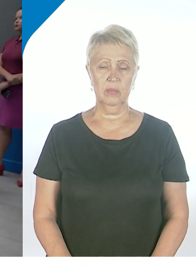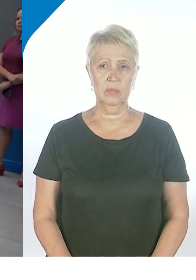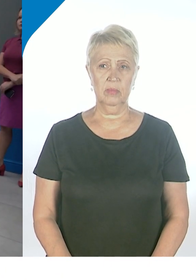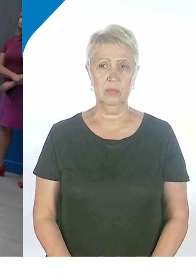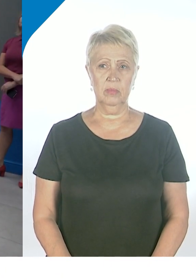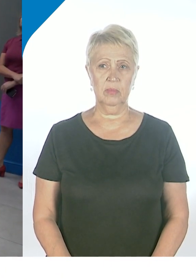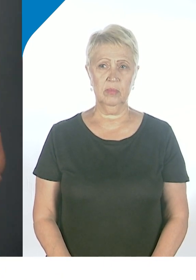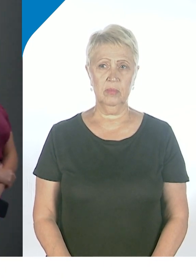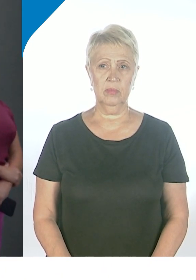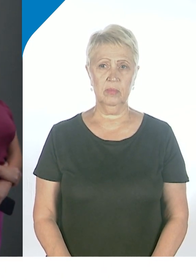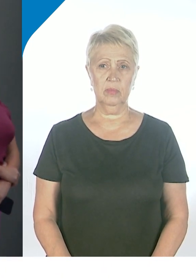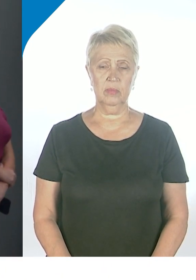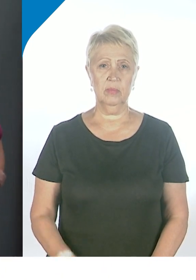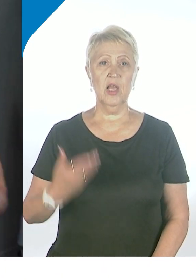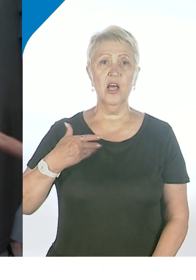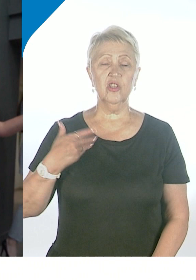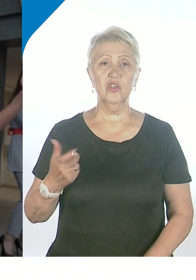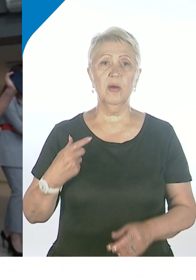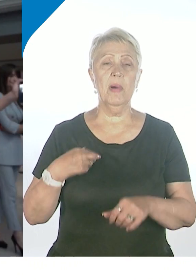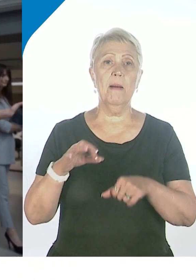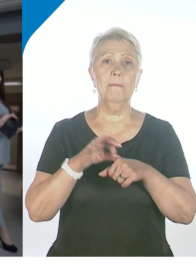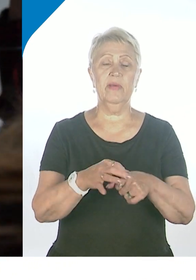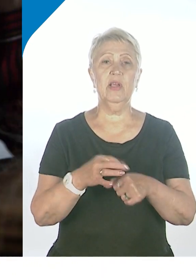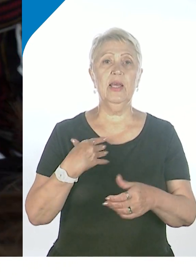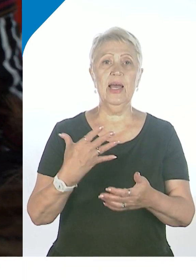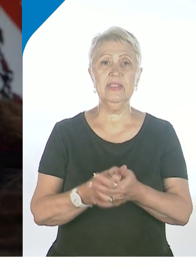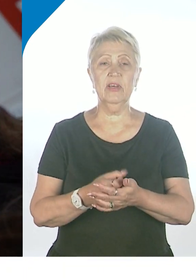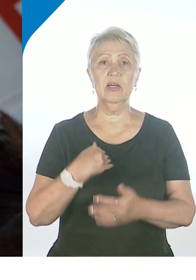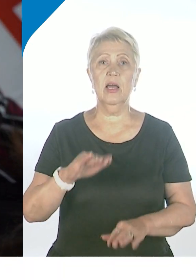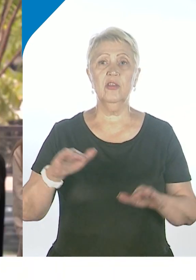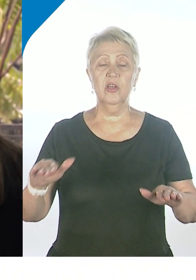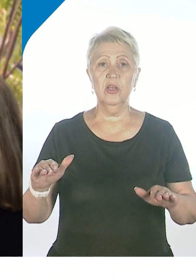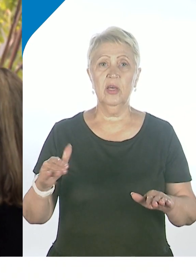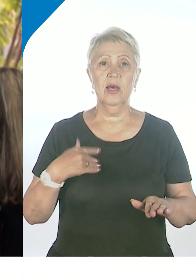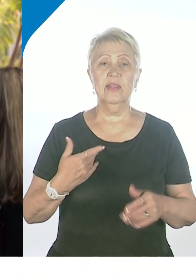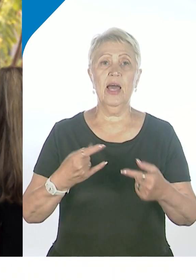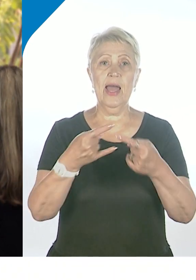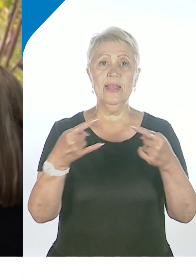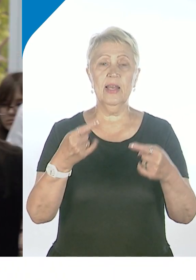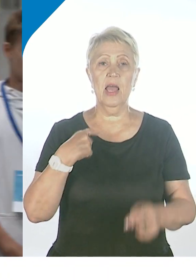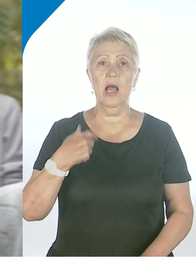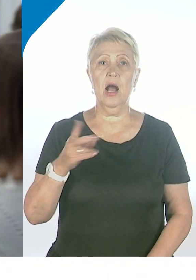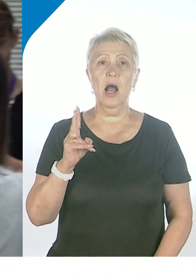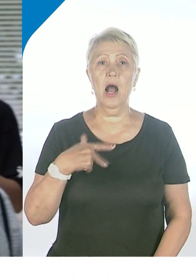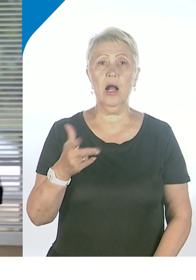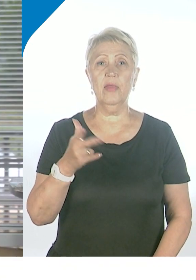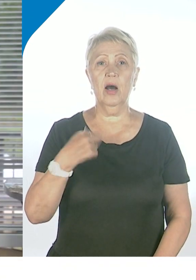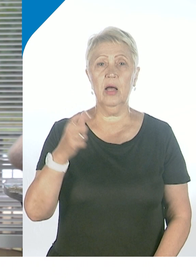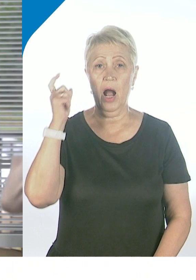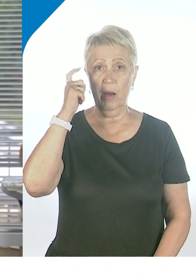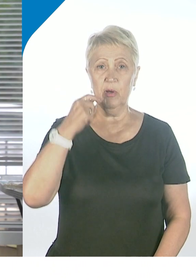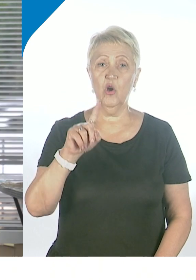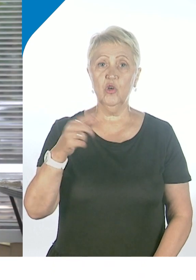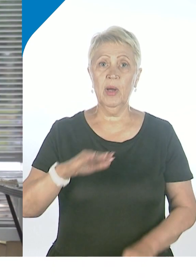Павел, зачем сегодня вы привели своих подопечных к нам на телеканал «Хабаровск»? Для того, чтобы дети смогли